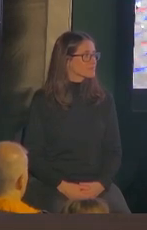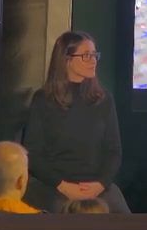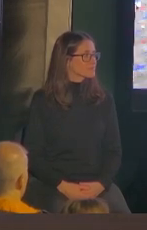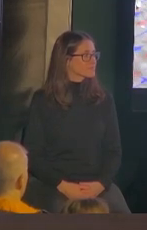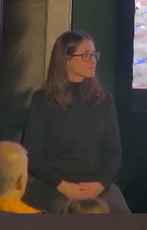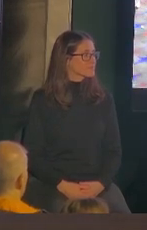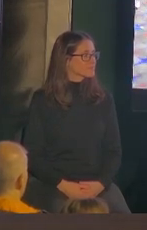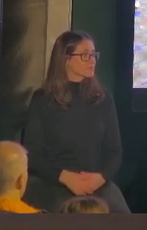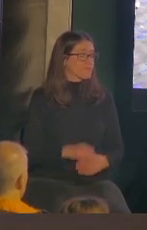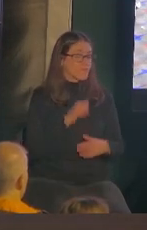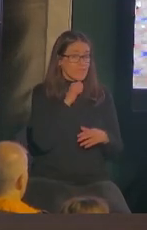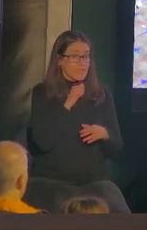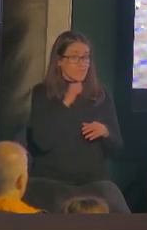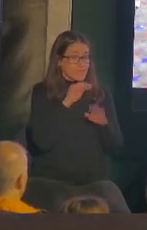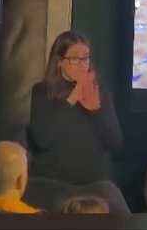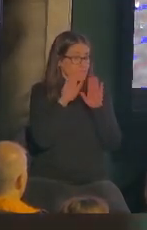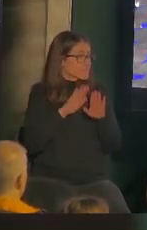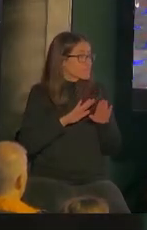S'acabaria amb el sucre.